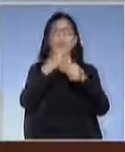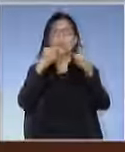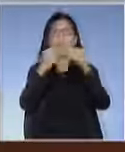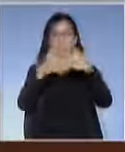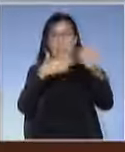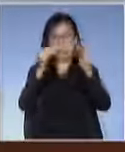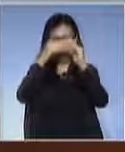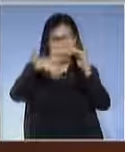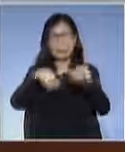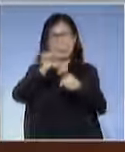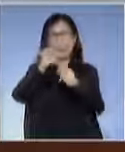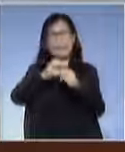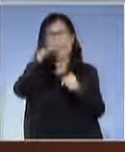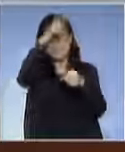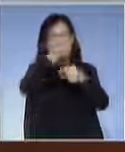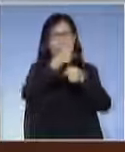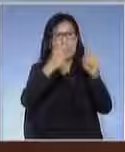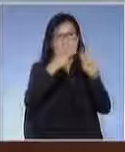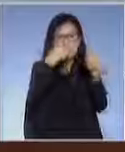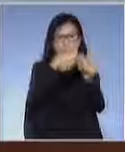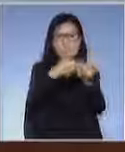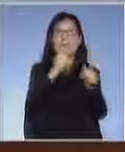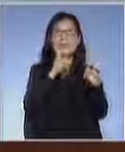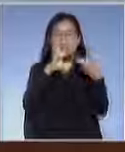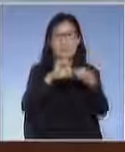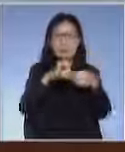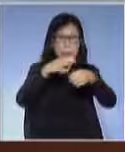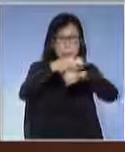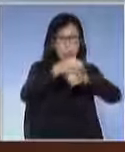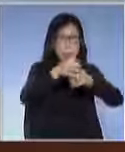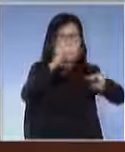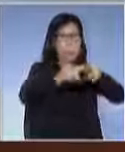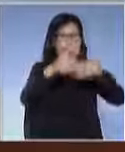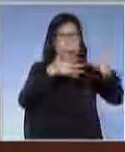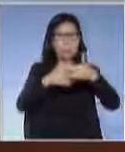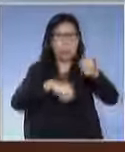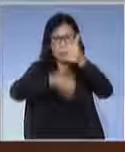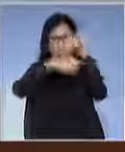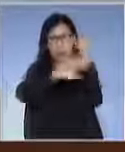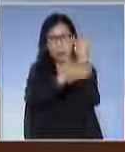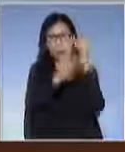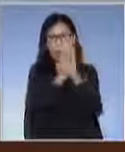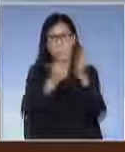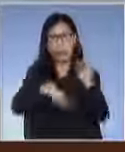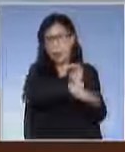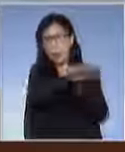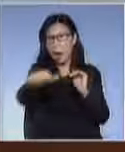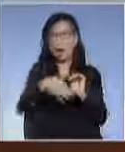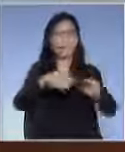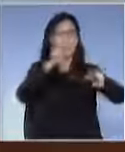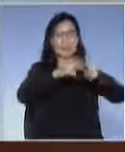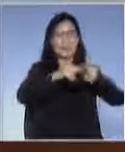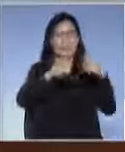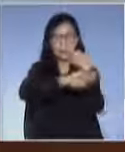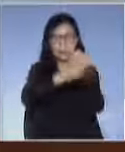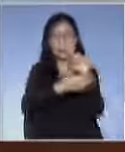強公務員的培訓，特別是有關國家事務、基本法及涵蓋中國憲法與基本